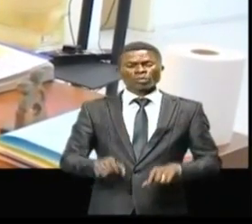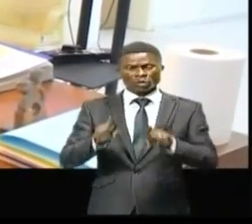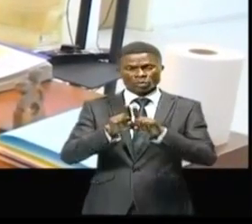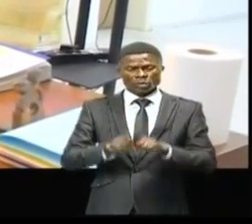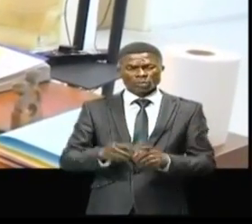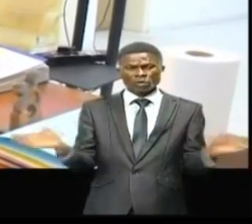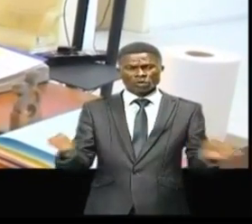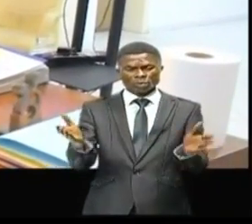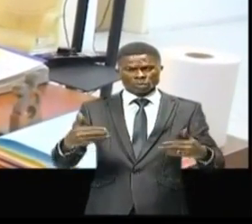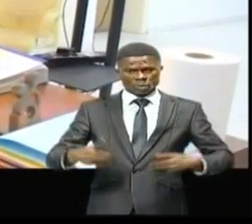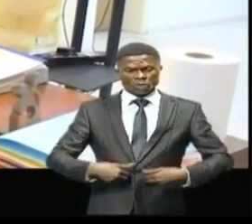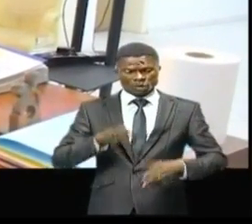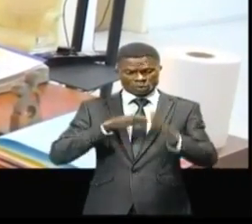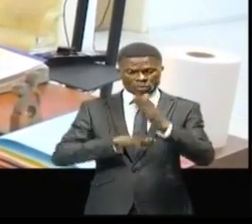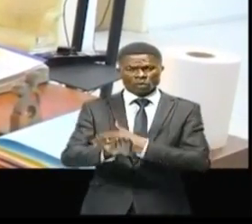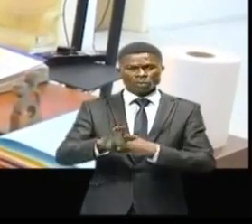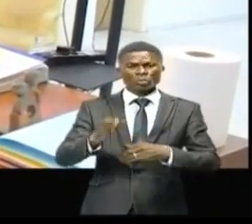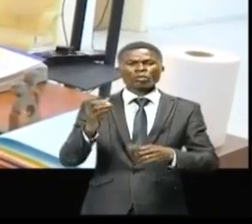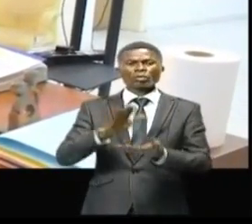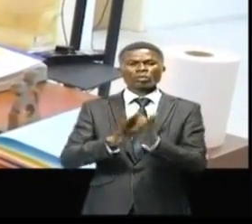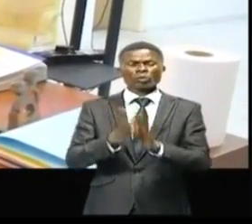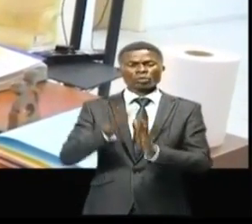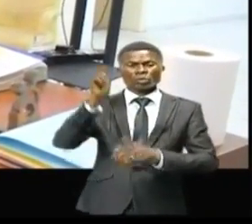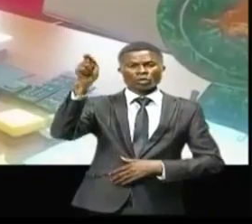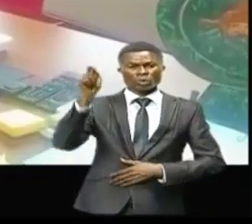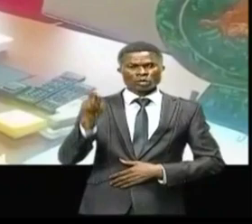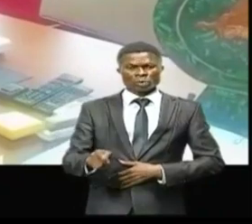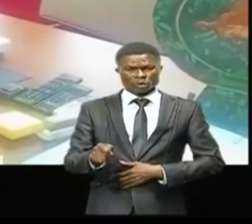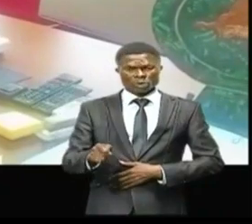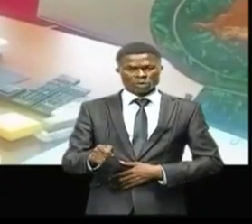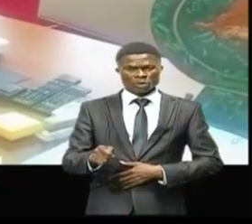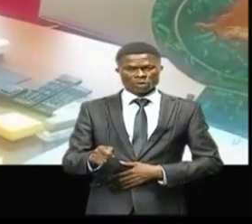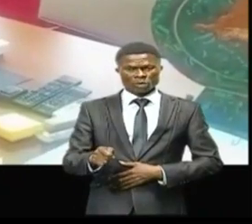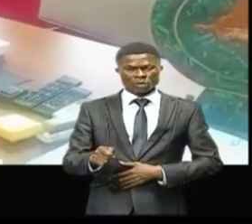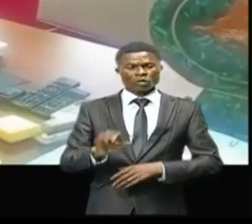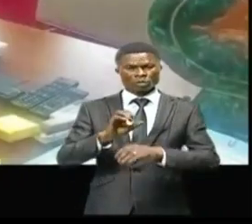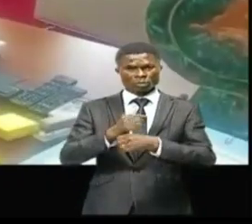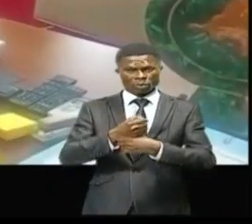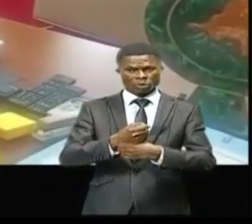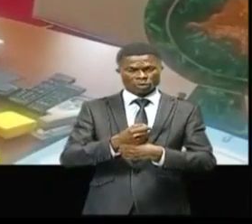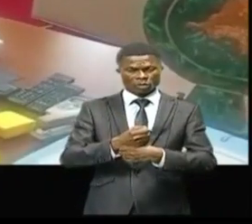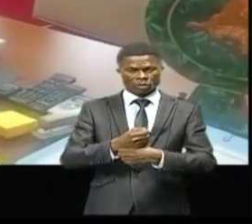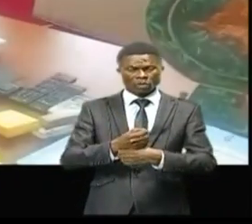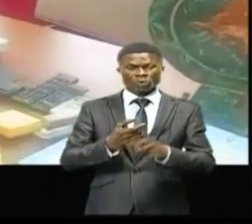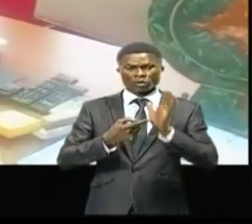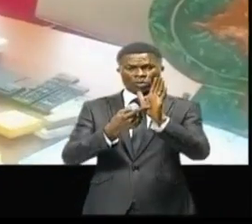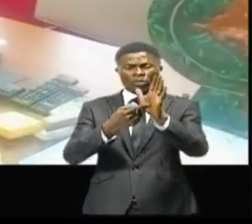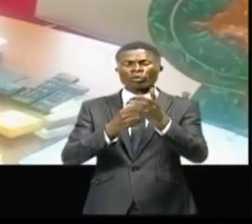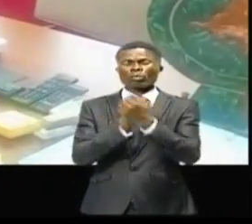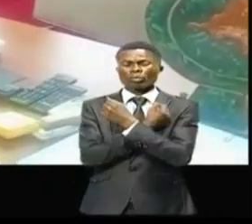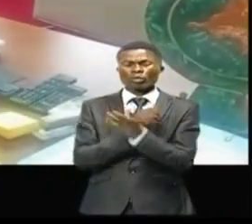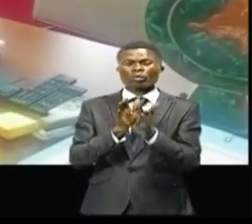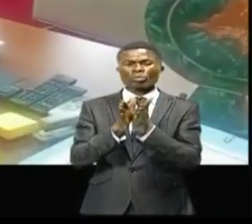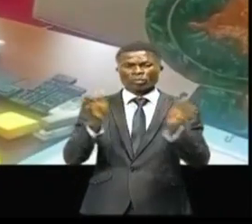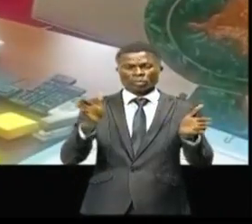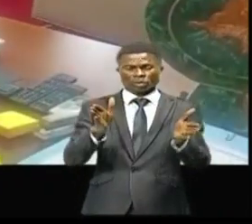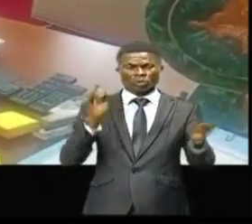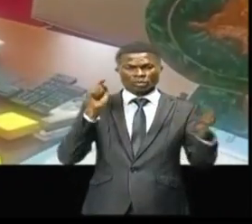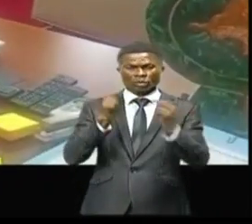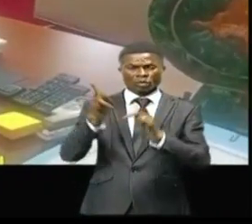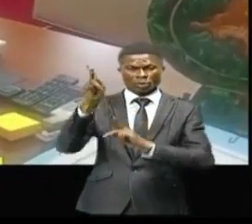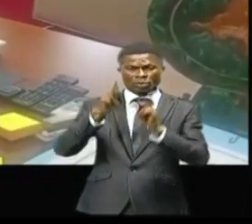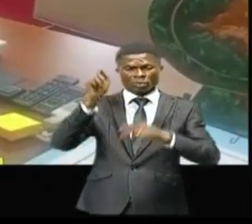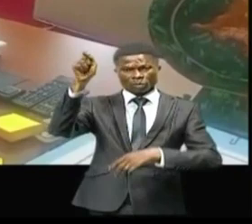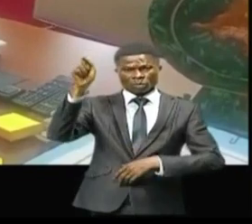les jeunes à s'enrouler massivement au sein des phares d'essai susciter et exprimer la solidarité envers nos